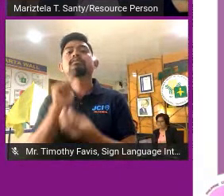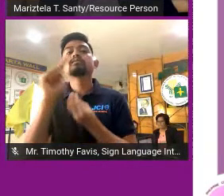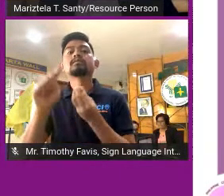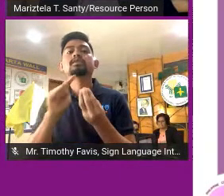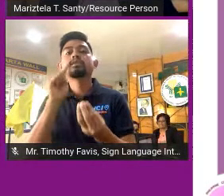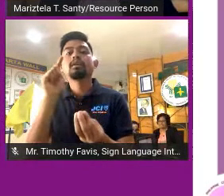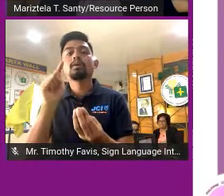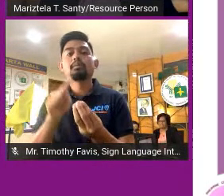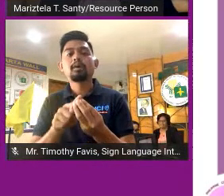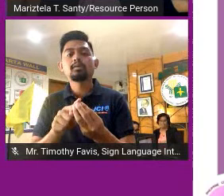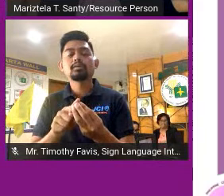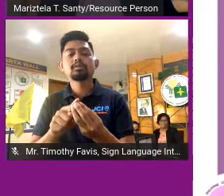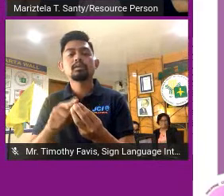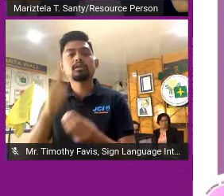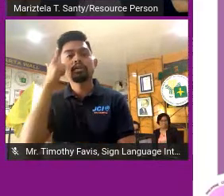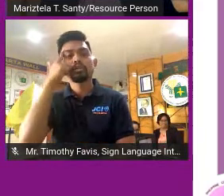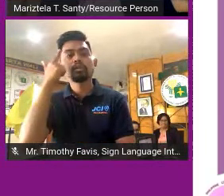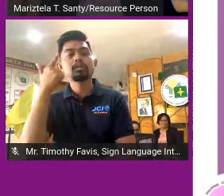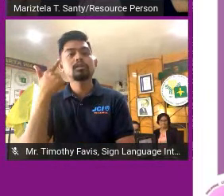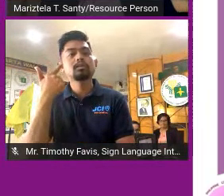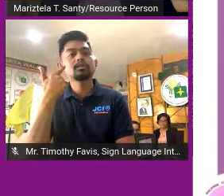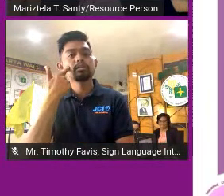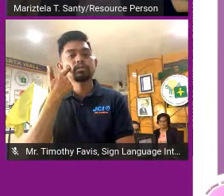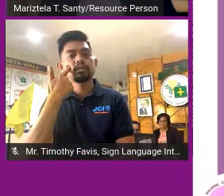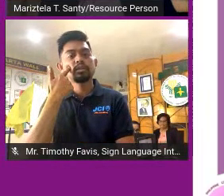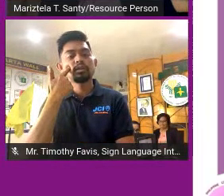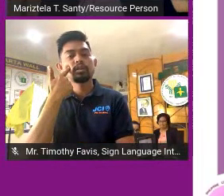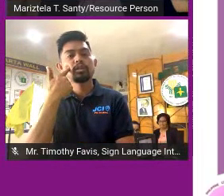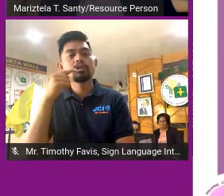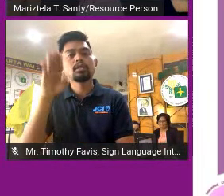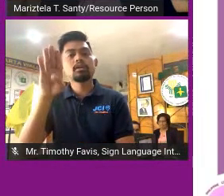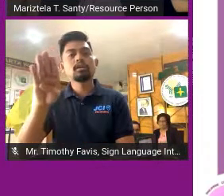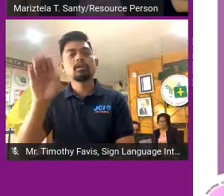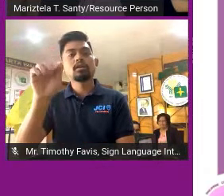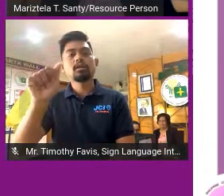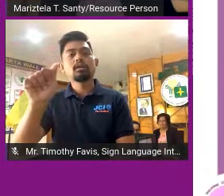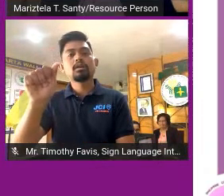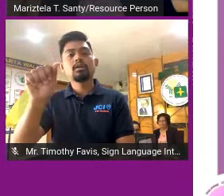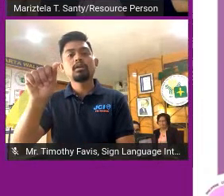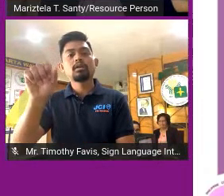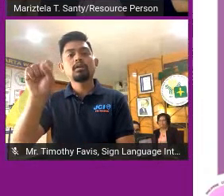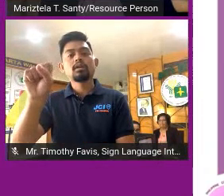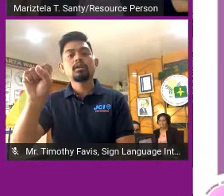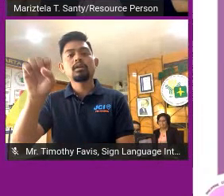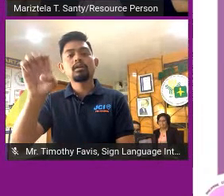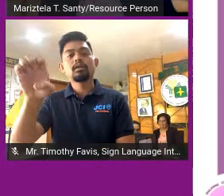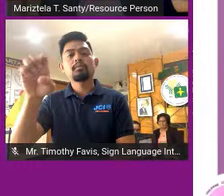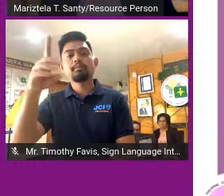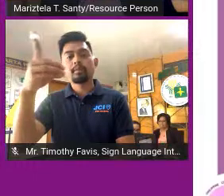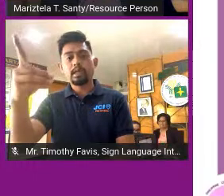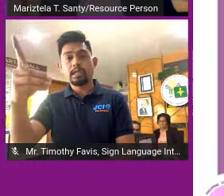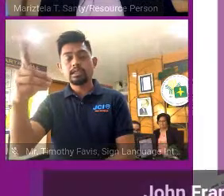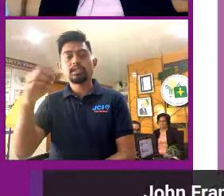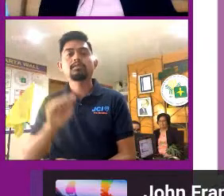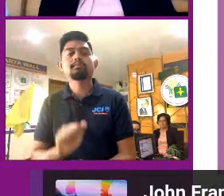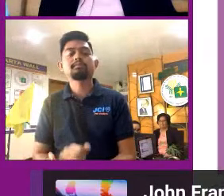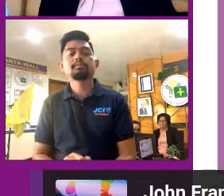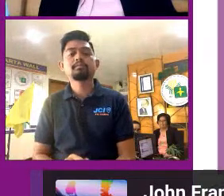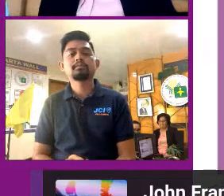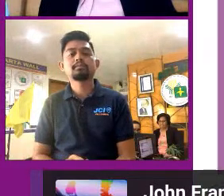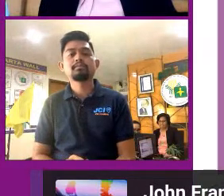sa gender-based po sa slide. It's culturally and socially dictated. If that will be the